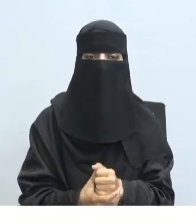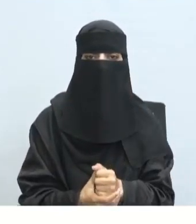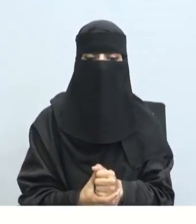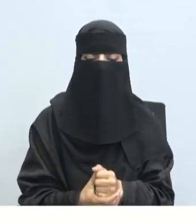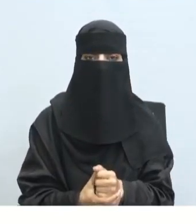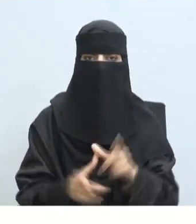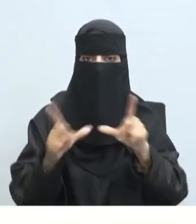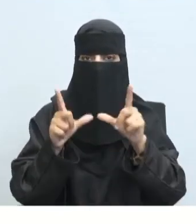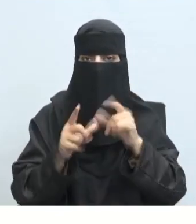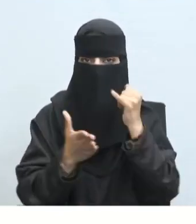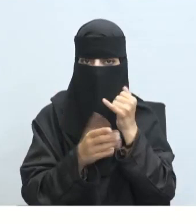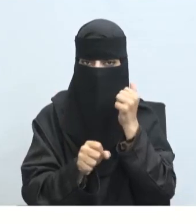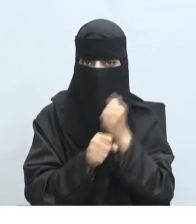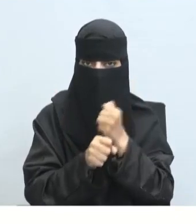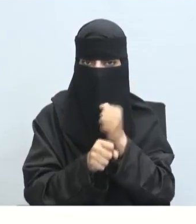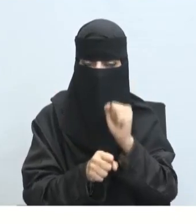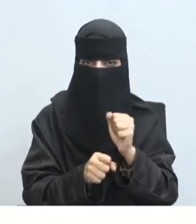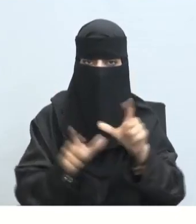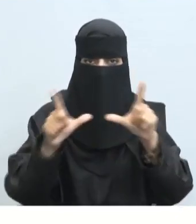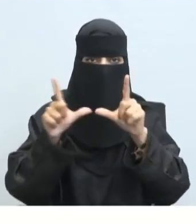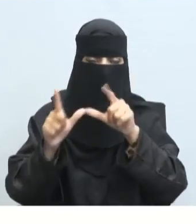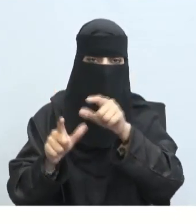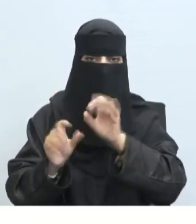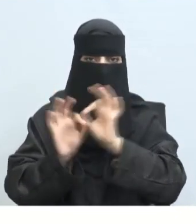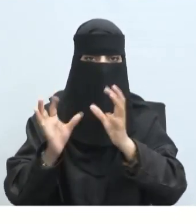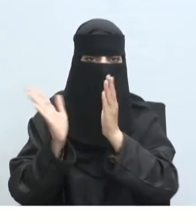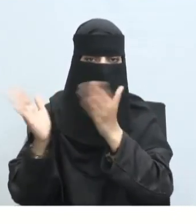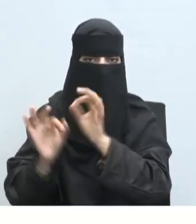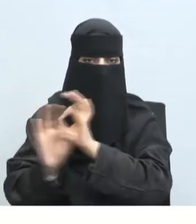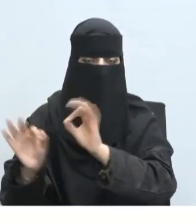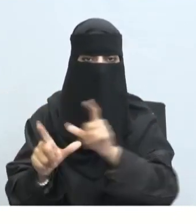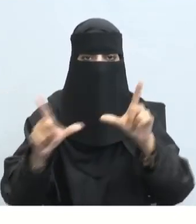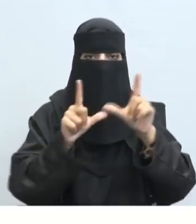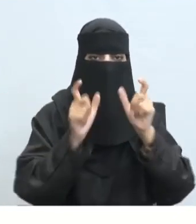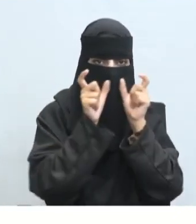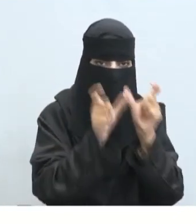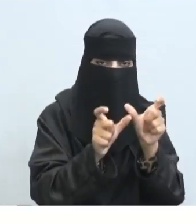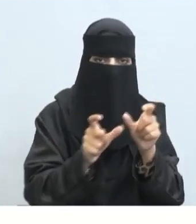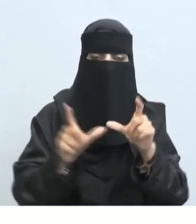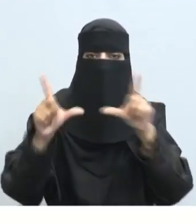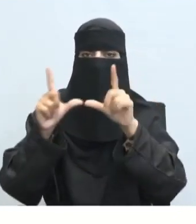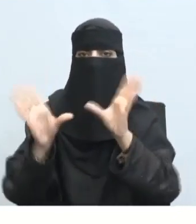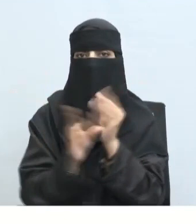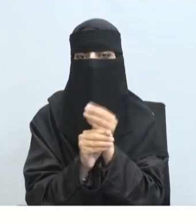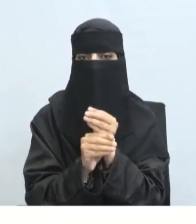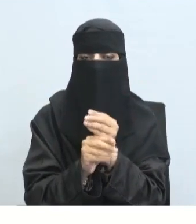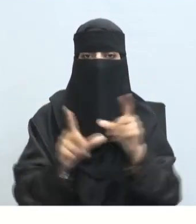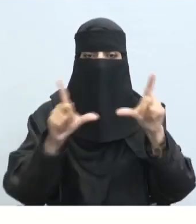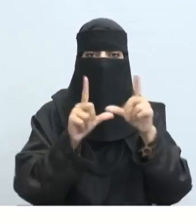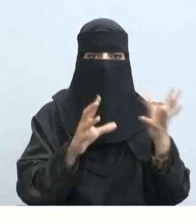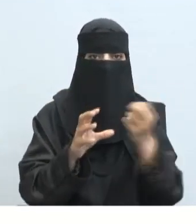لجنه تنفيذيه ولجنه تمويل ولجنه الرعايه ولجنه التسويق ولجنه